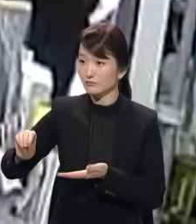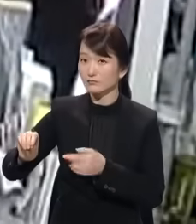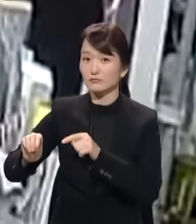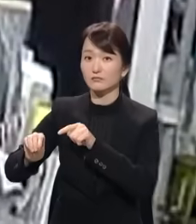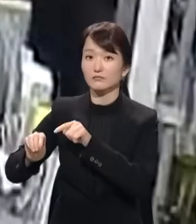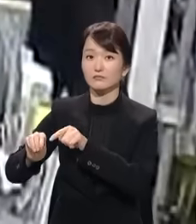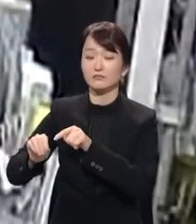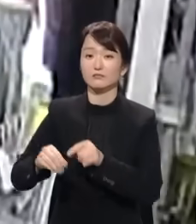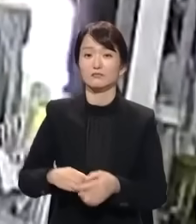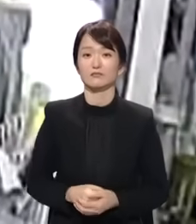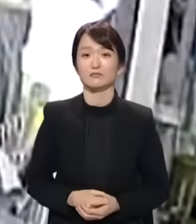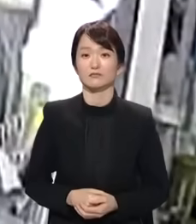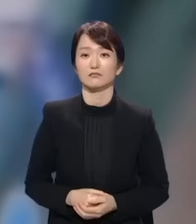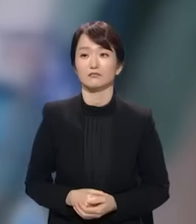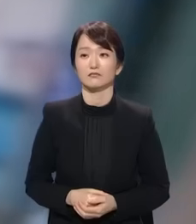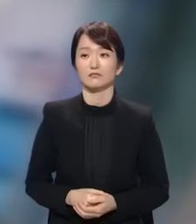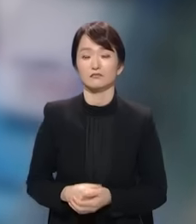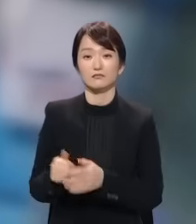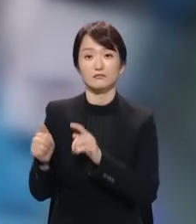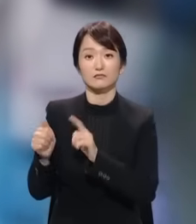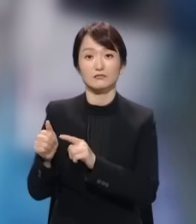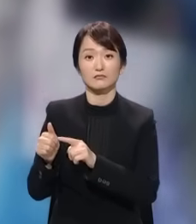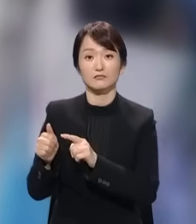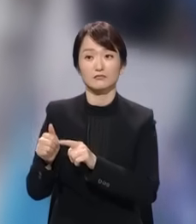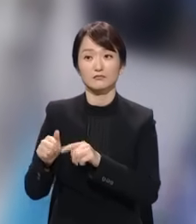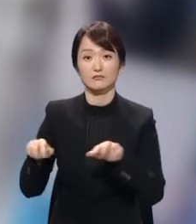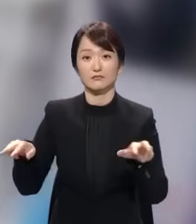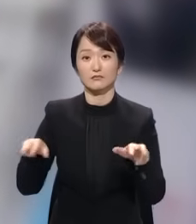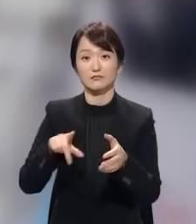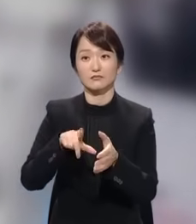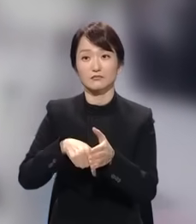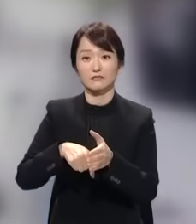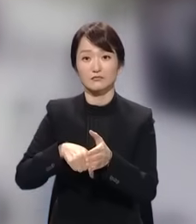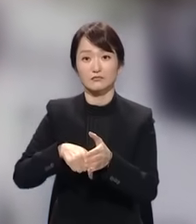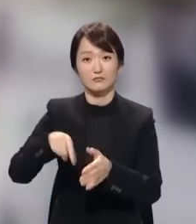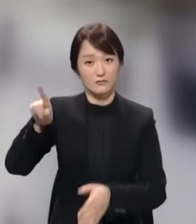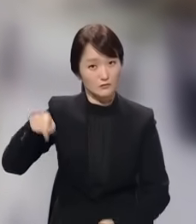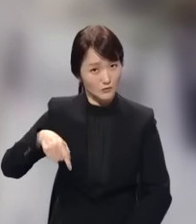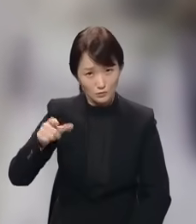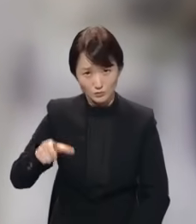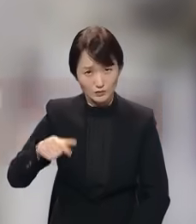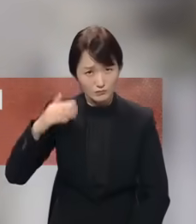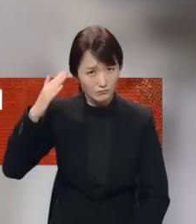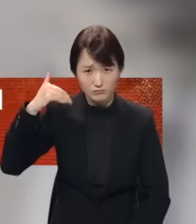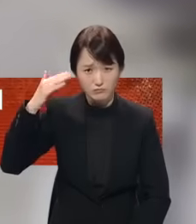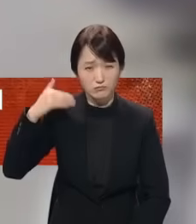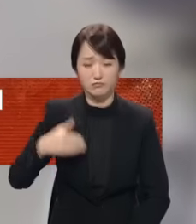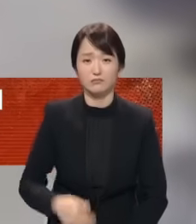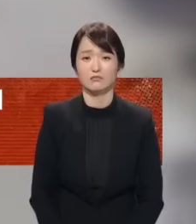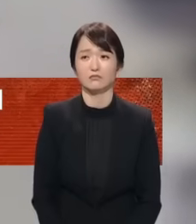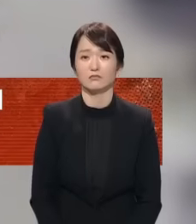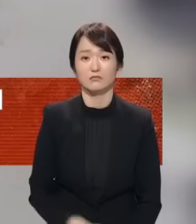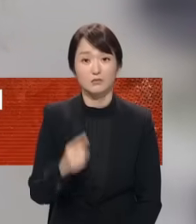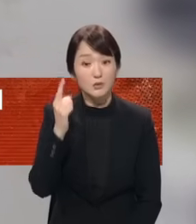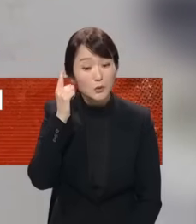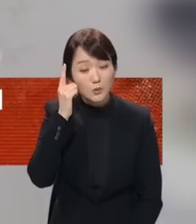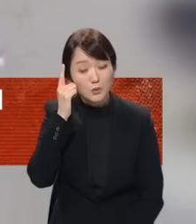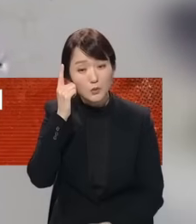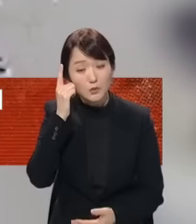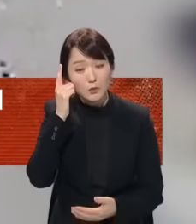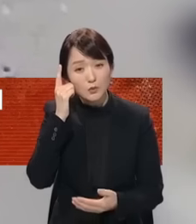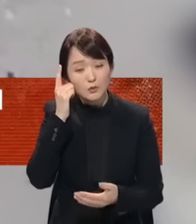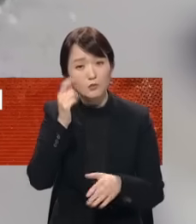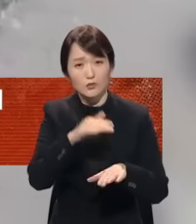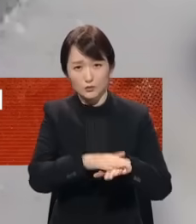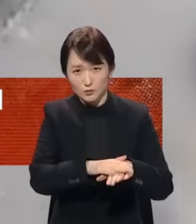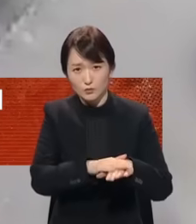자, 그렇게 저 나간 저놈은 지금 이 시각까지 감감 무소식입니다. 자, 휴대폰이라도 받아두셨어야